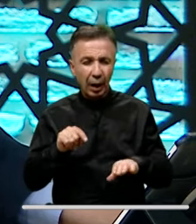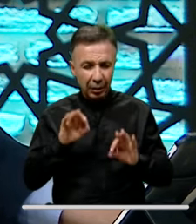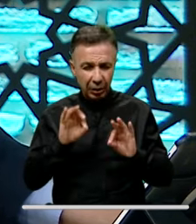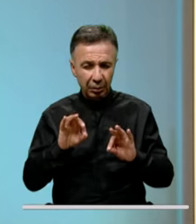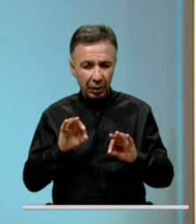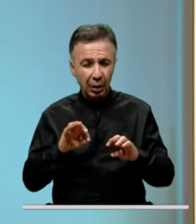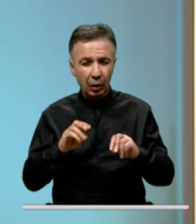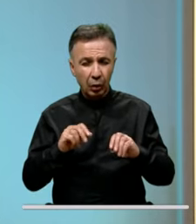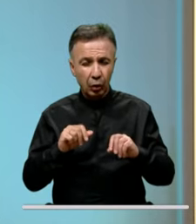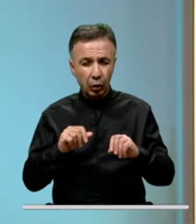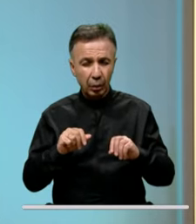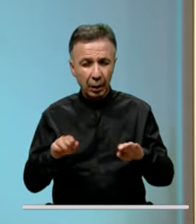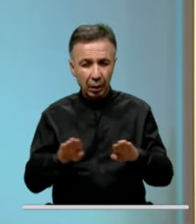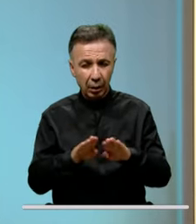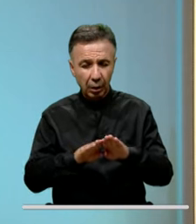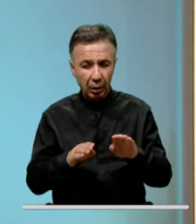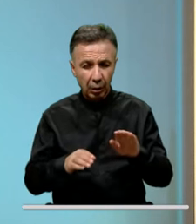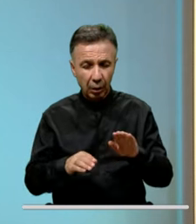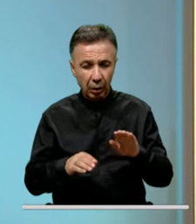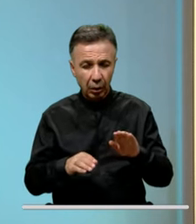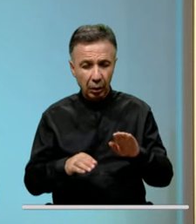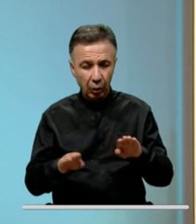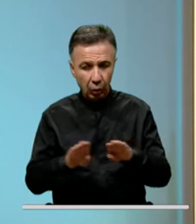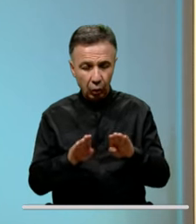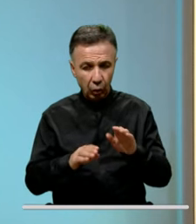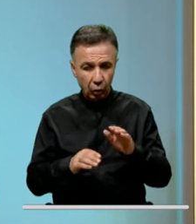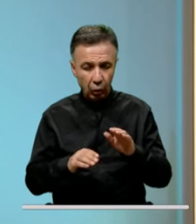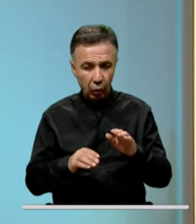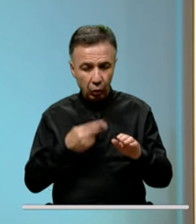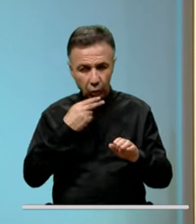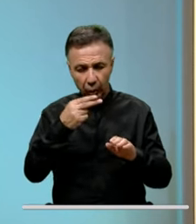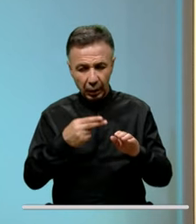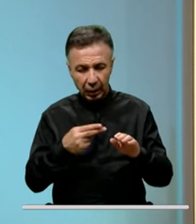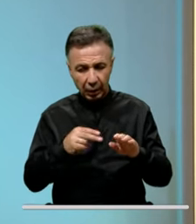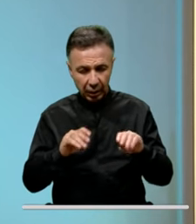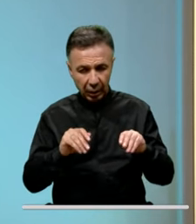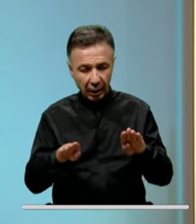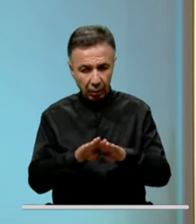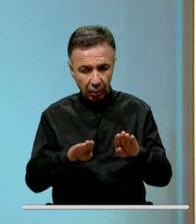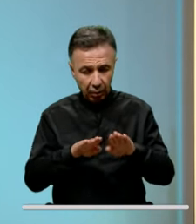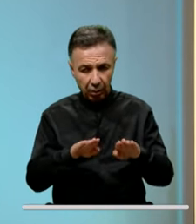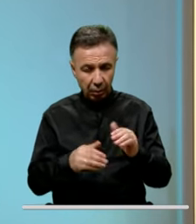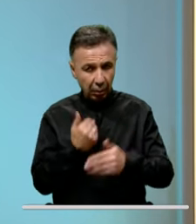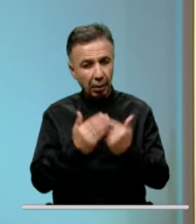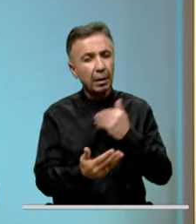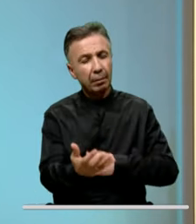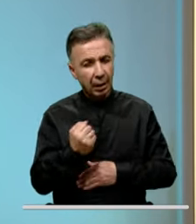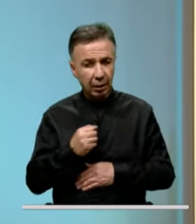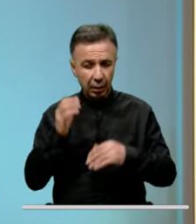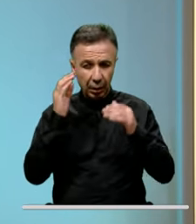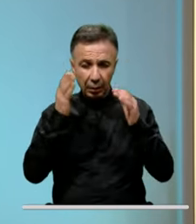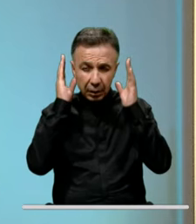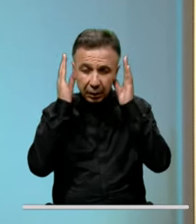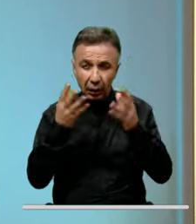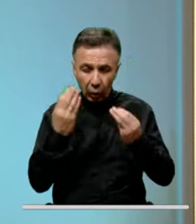mesela? Cumanın da alternatifi var. Yani cumayı kişi kılamaz ise eğer, o günün